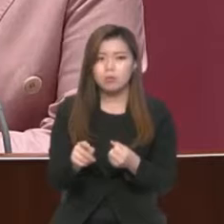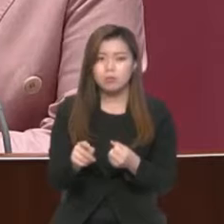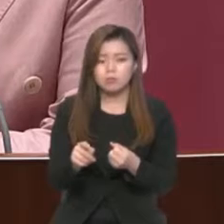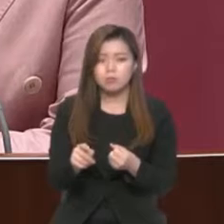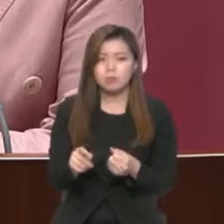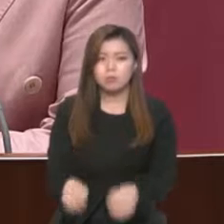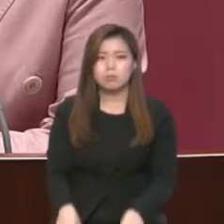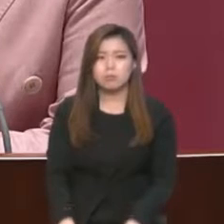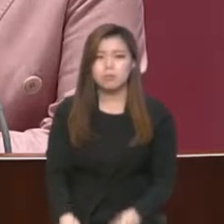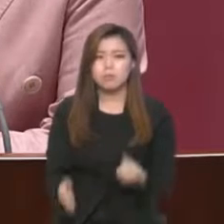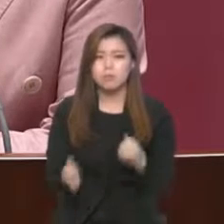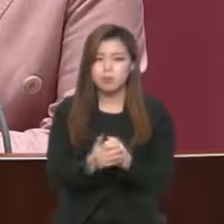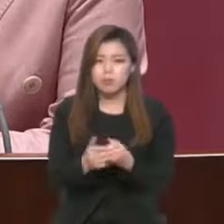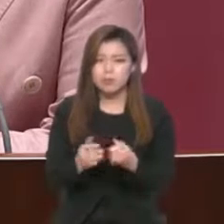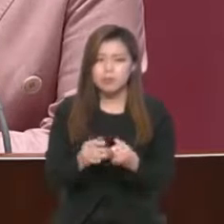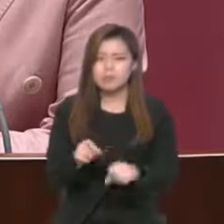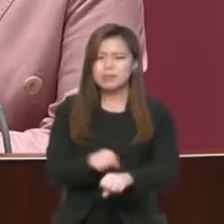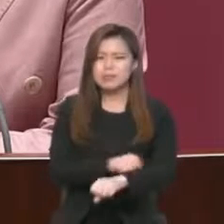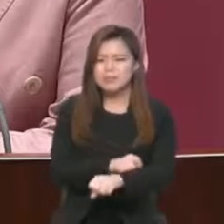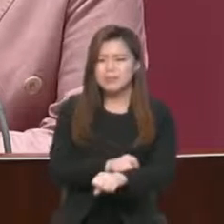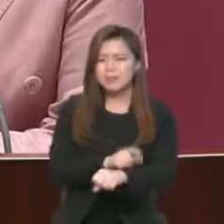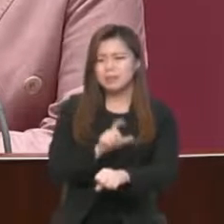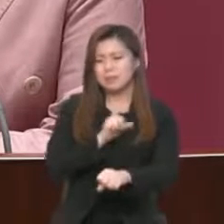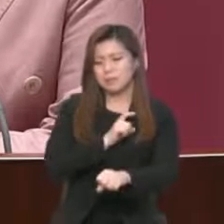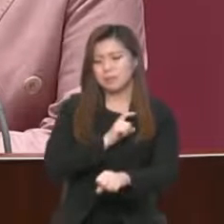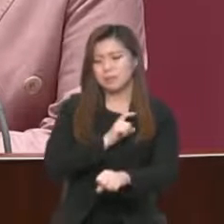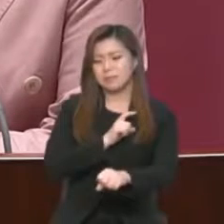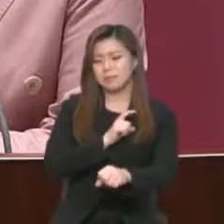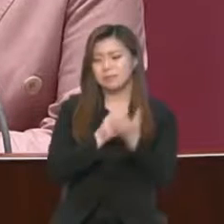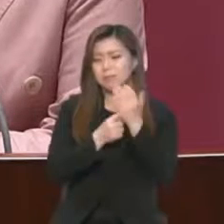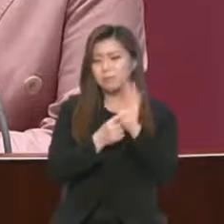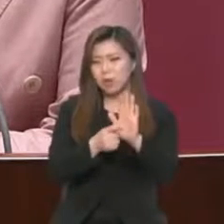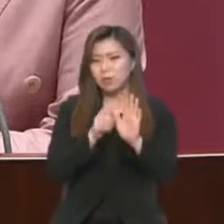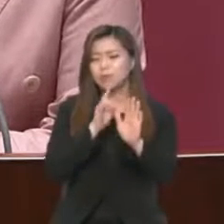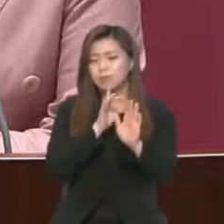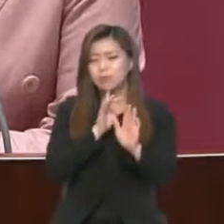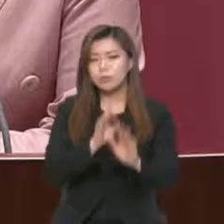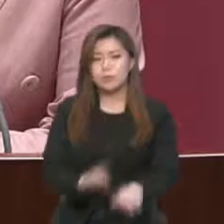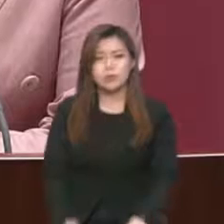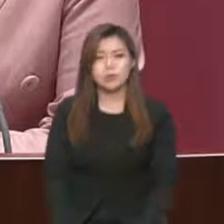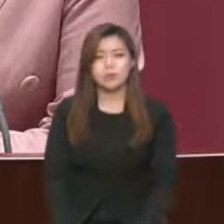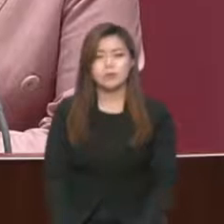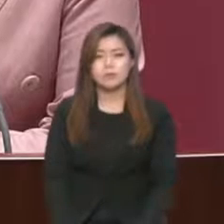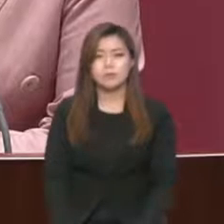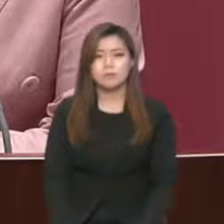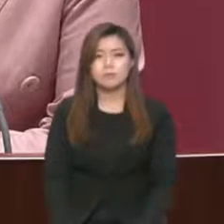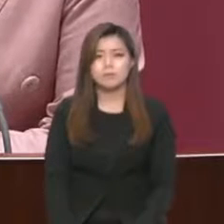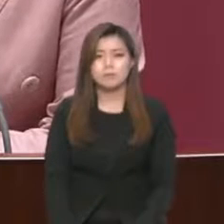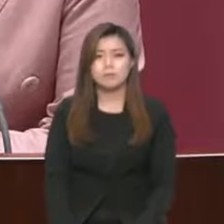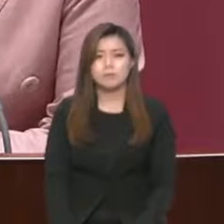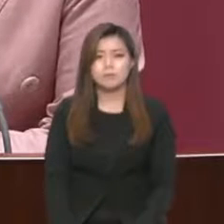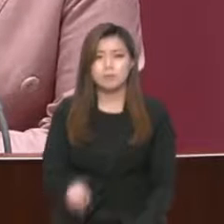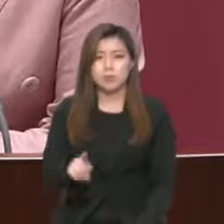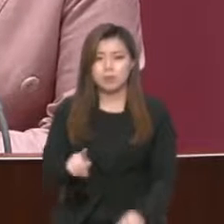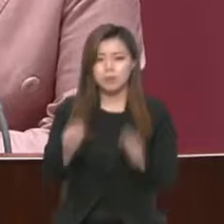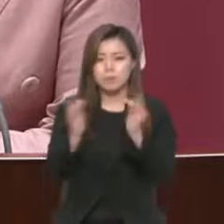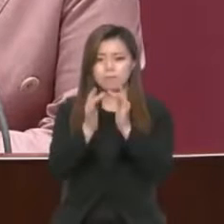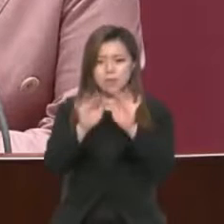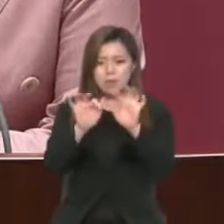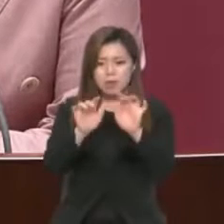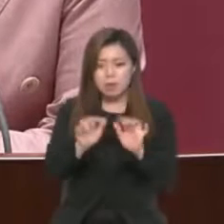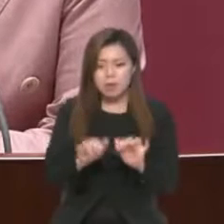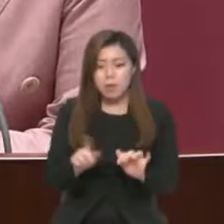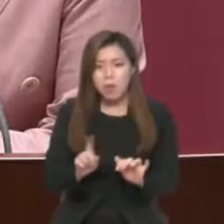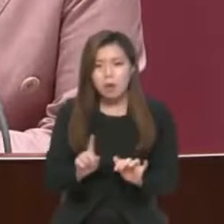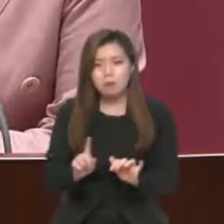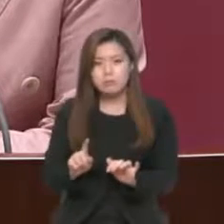위해서 특정을 해야 되니까 불가피하게 이름을 제시하지 않았나 생각이 되는데요. 거기에 달린 댓글에는